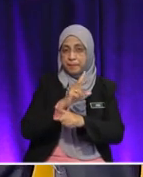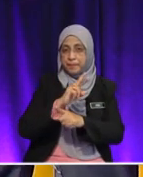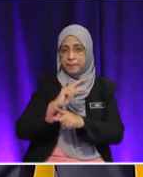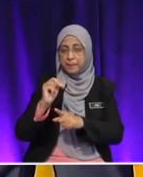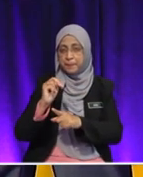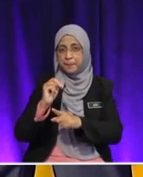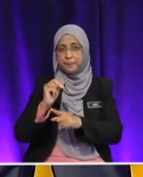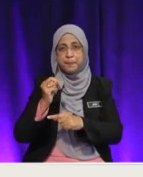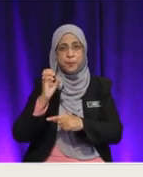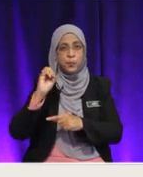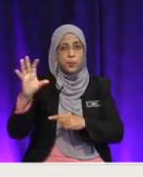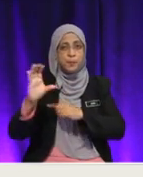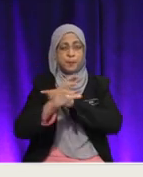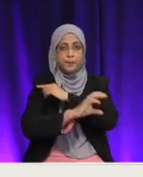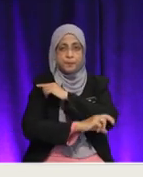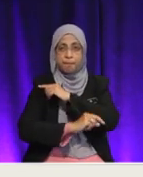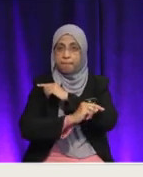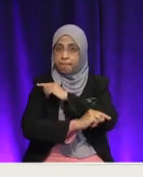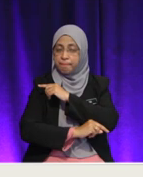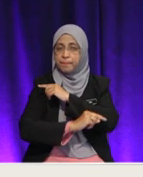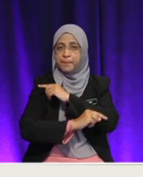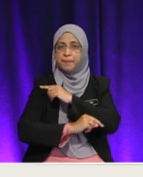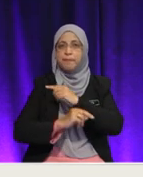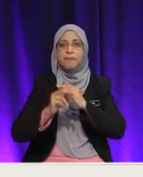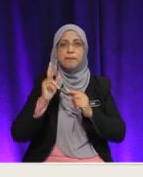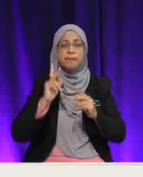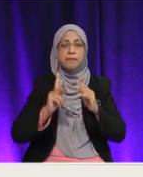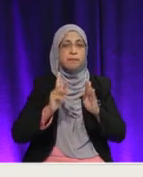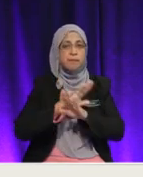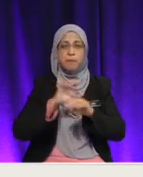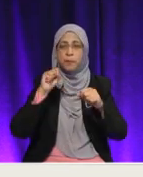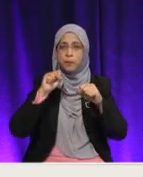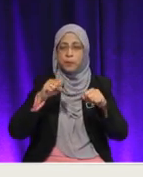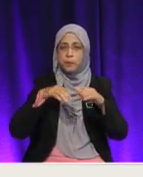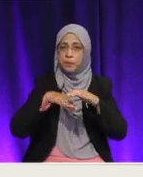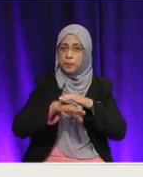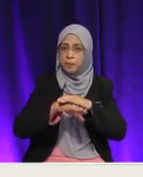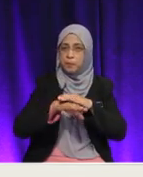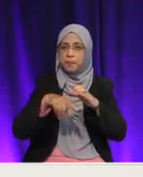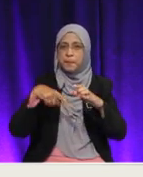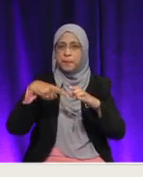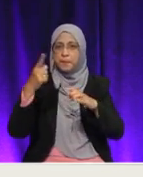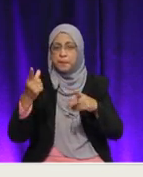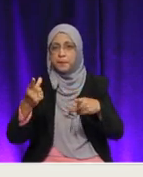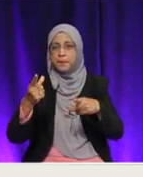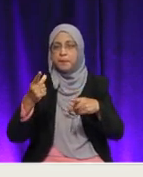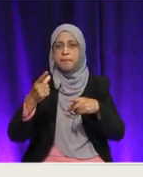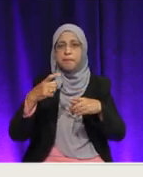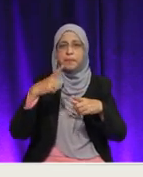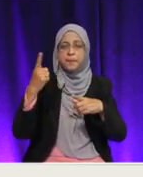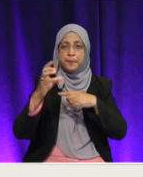tidak boleh memasuki mana-mana kawasan yang mengenakan sekatan atas alasan keselamatan dan kesehatan